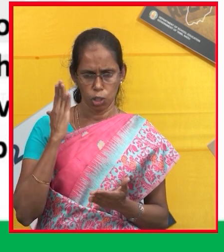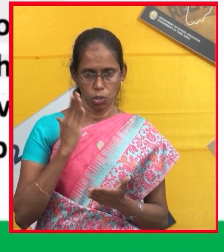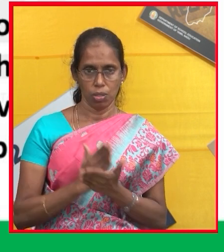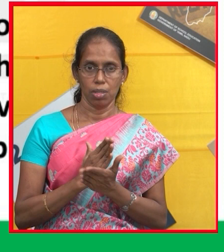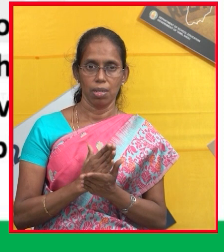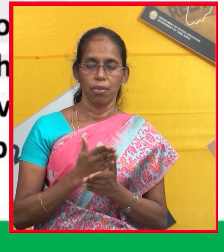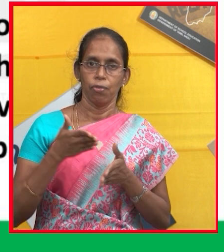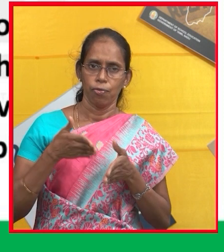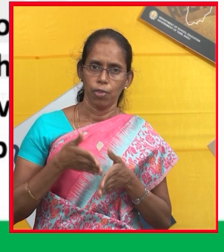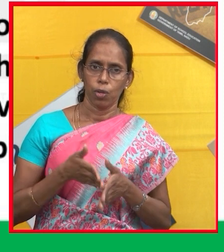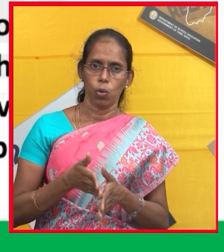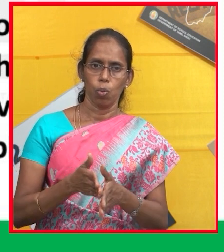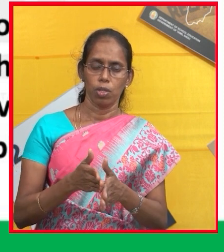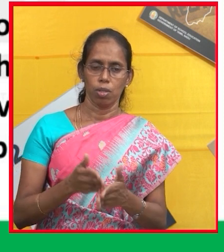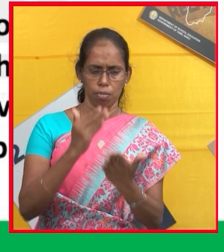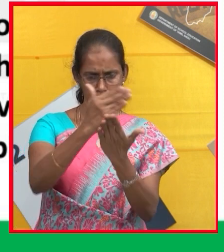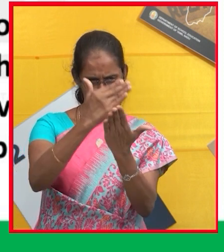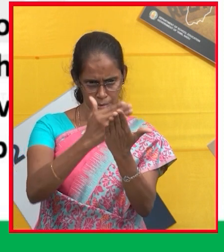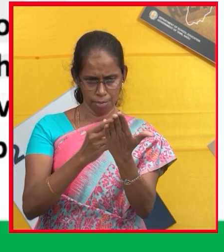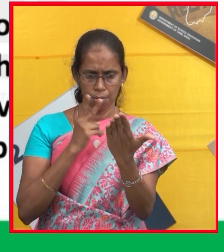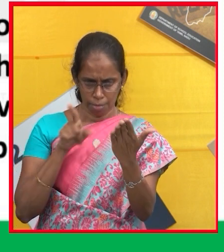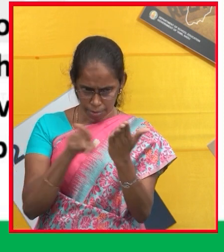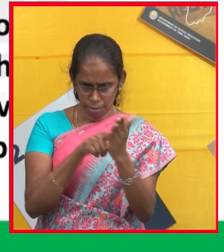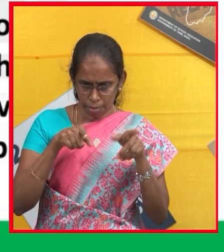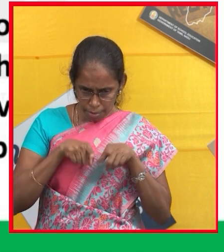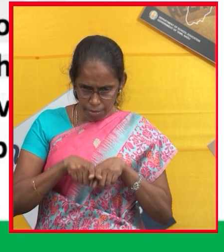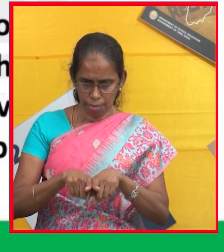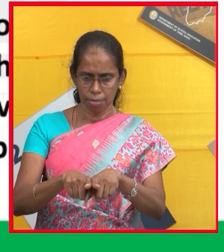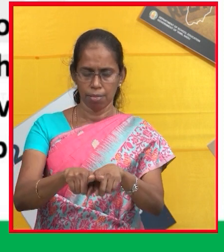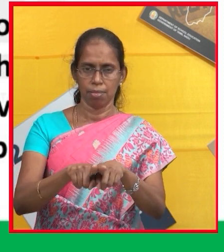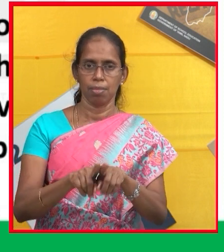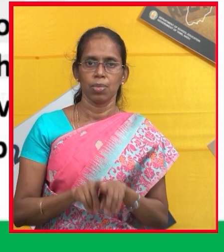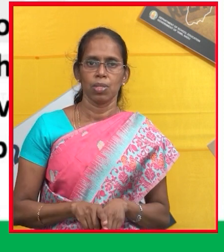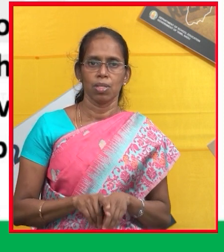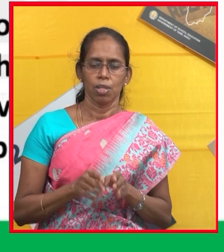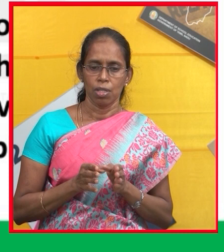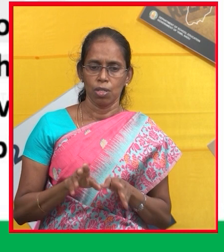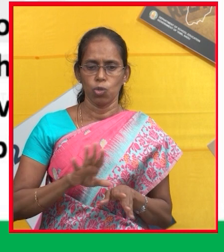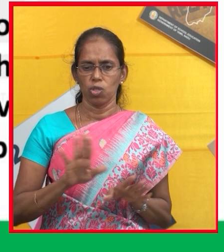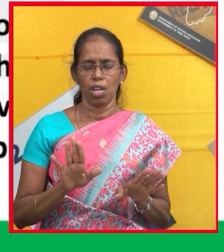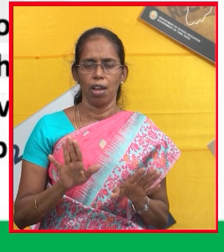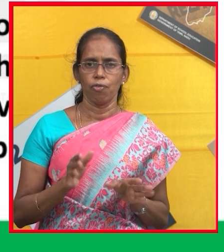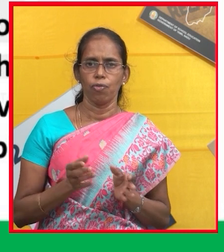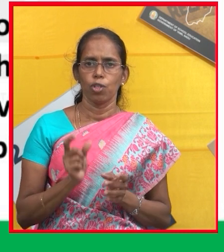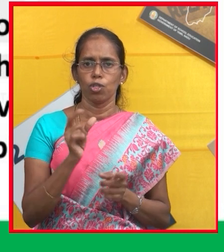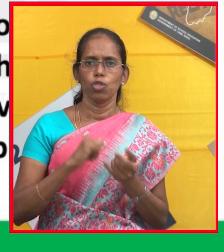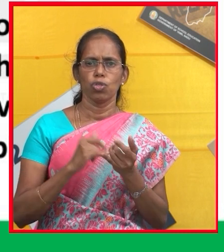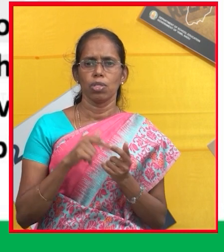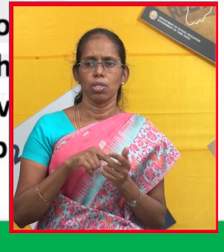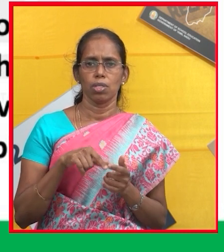sure that we go by the rules of circumnavigation, which say that you don't have to use